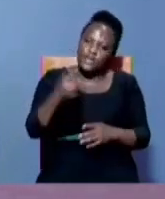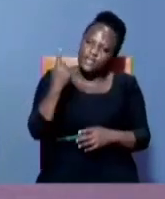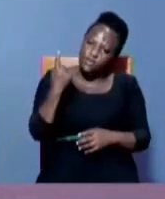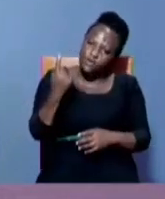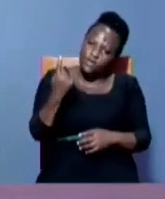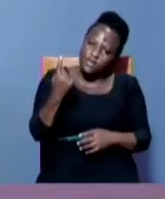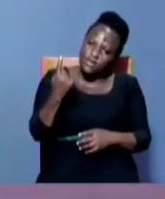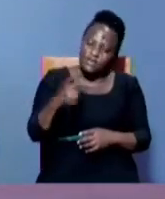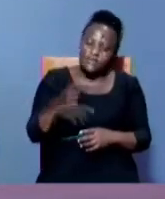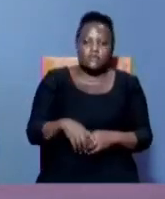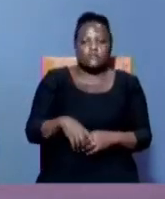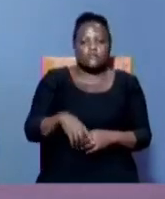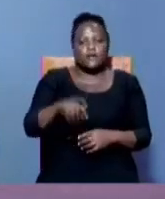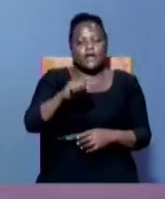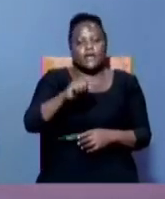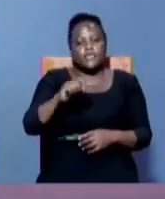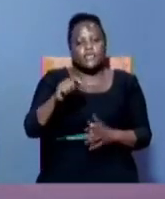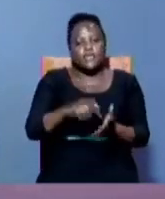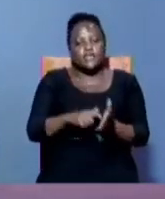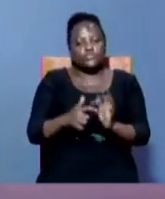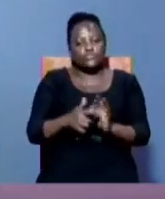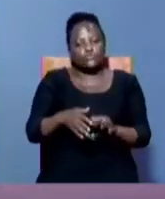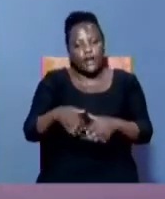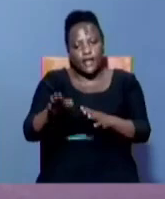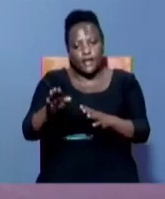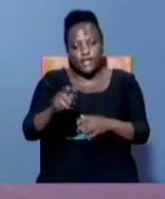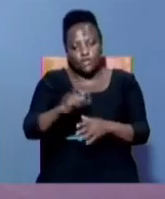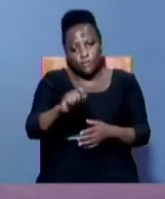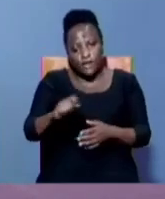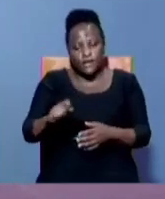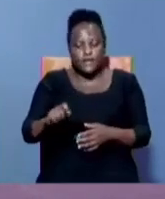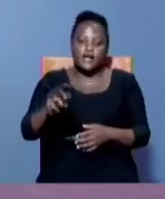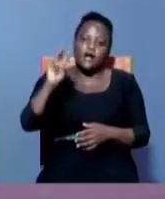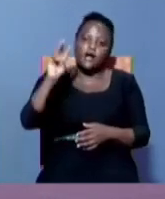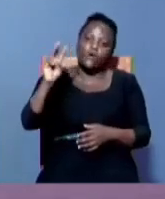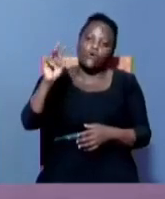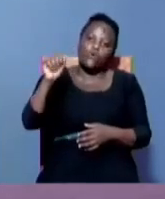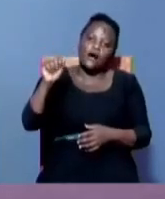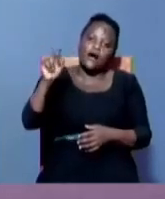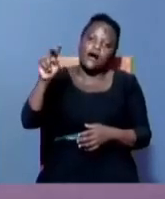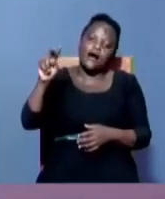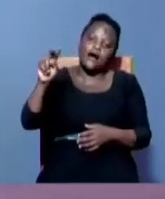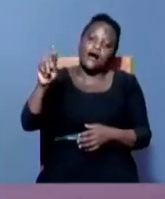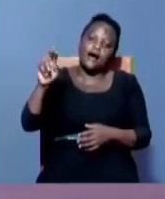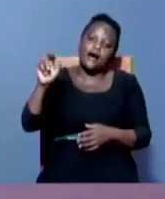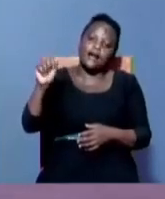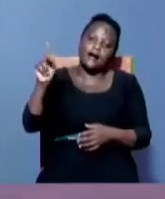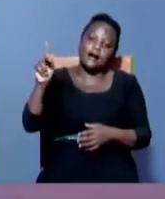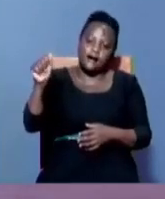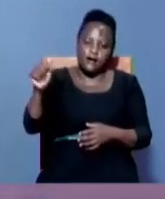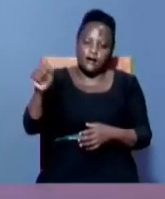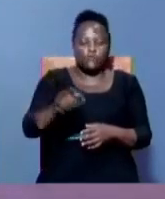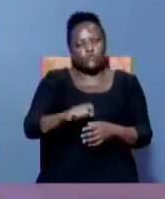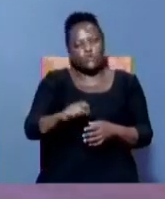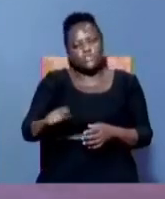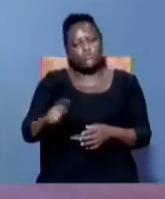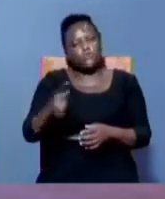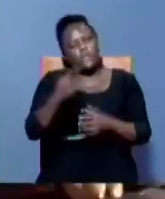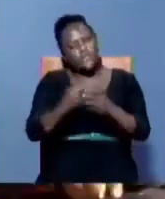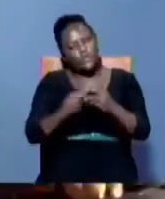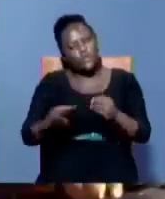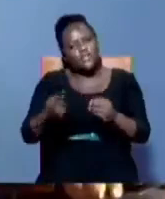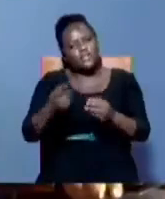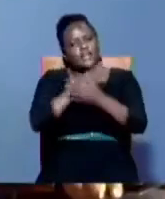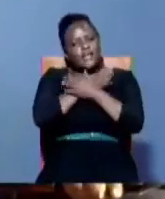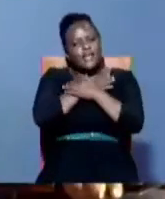anaenda akiwa ameandika nyaraka na waraka ulioandikwa kwa kidole, na hapa ni kidole cha neema, na ni kidole